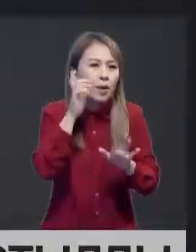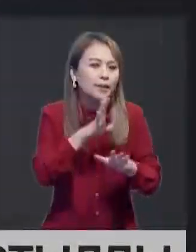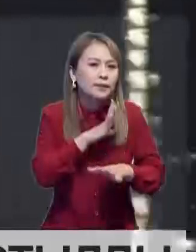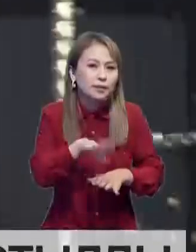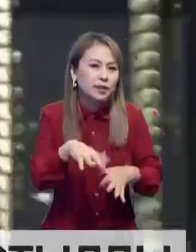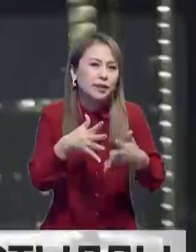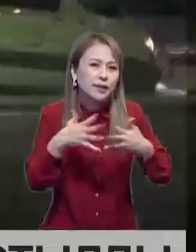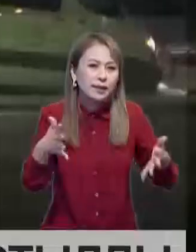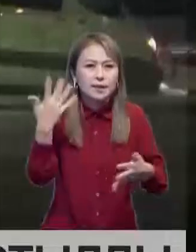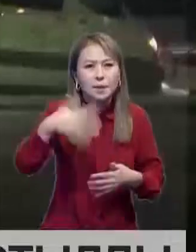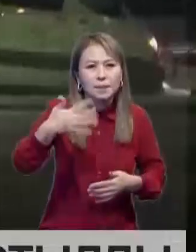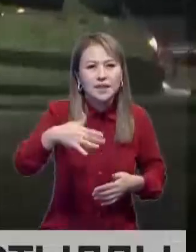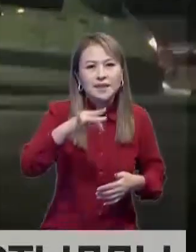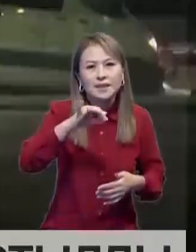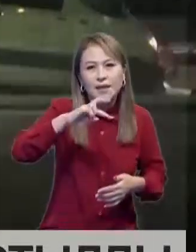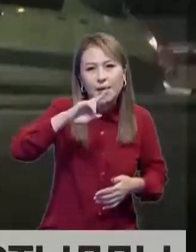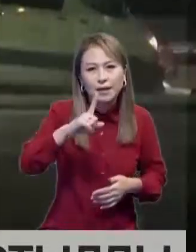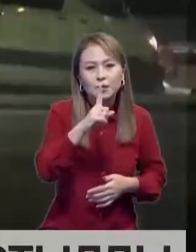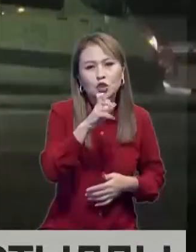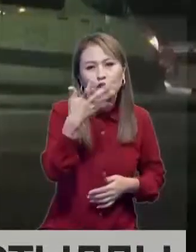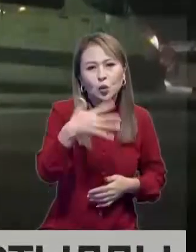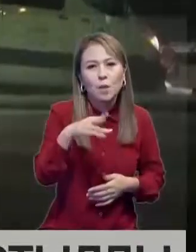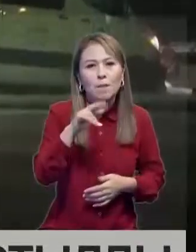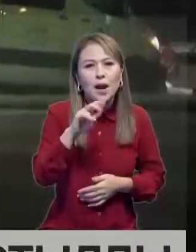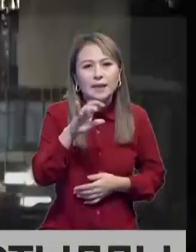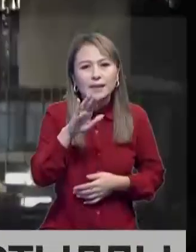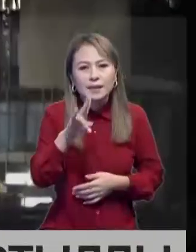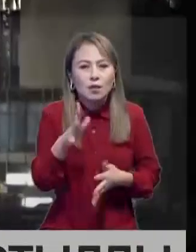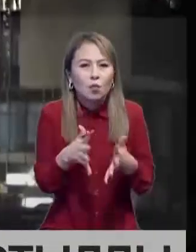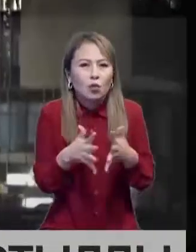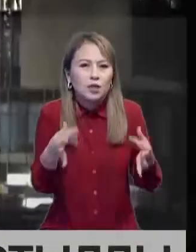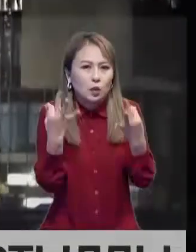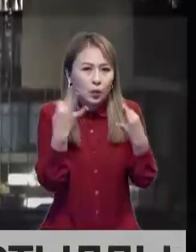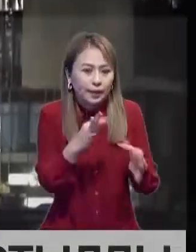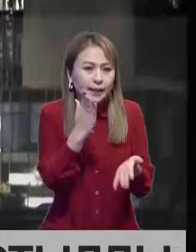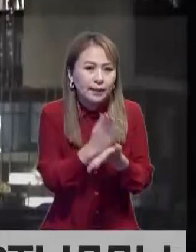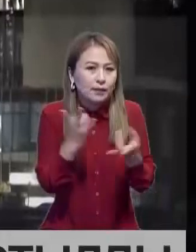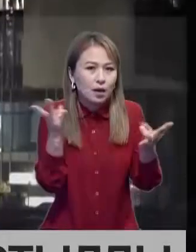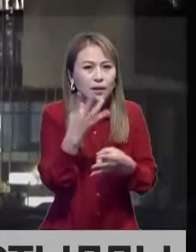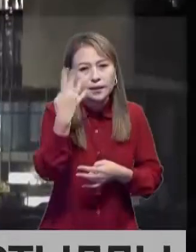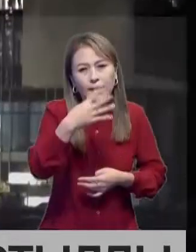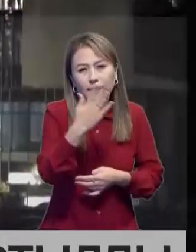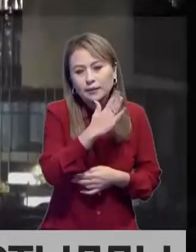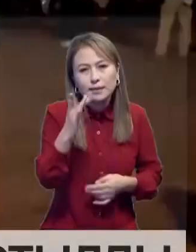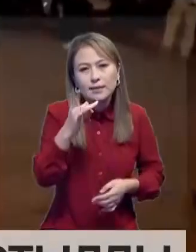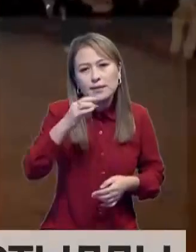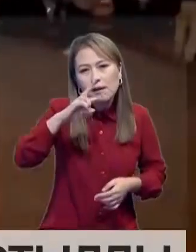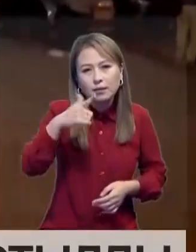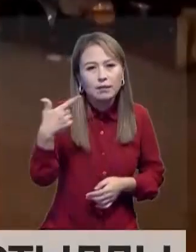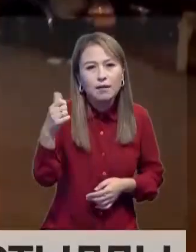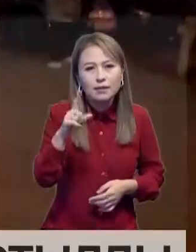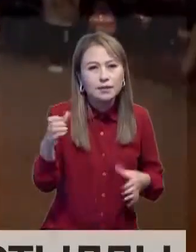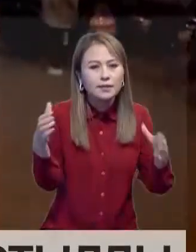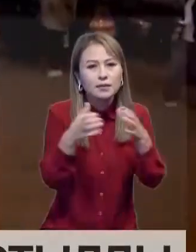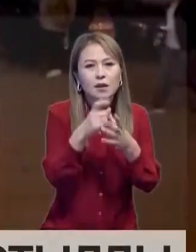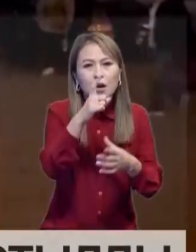балалар. Негізі бітім кезінде тағы 50 израильдік пен 150 палестиналық босатылуы керек еді. Алайда 40-тан аса